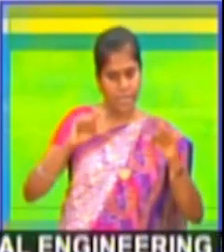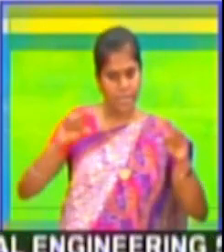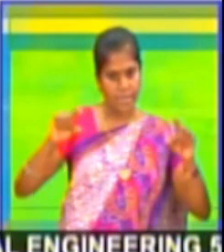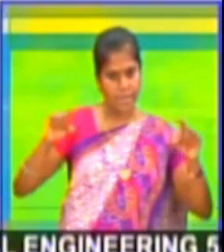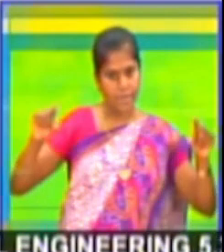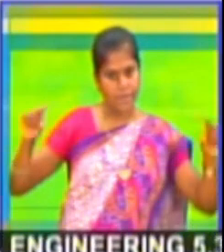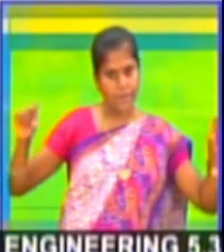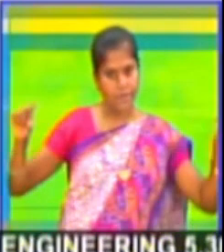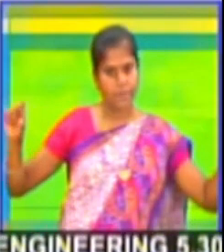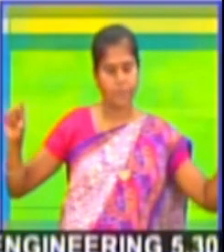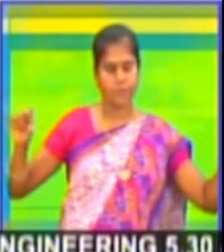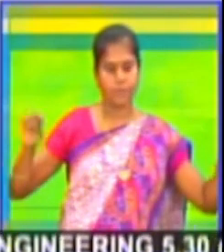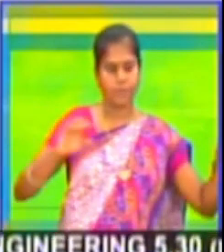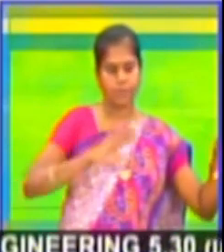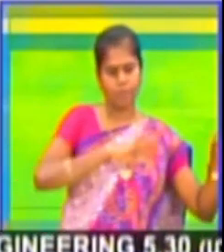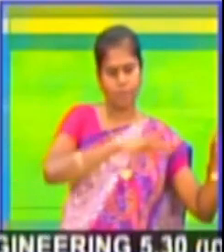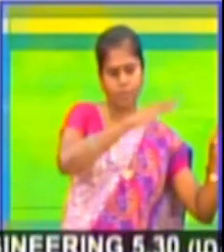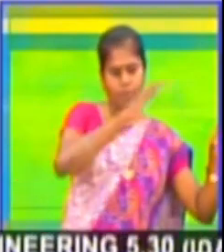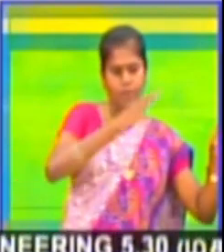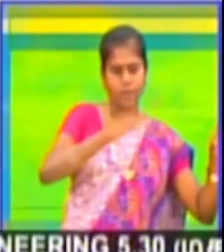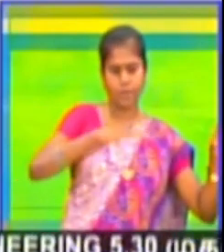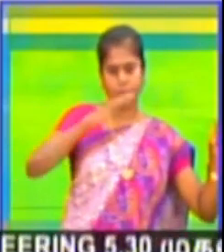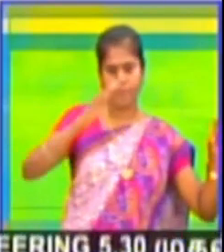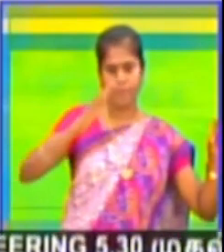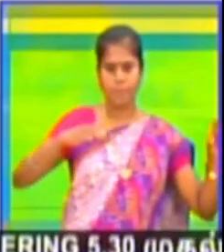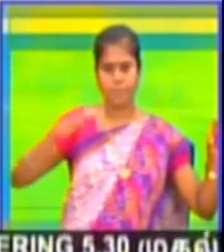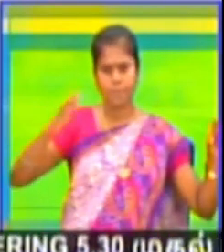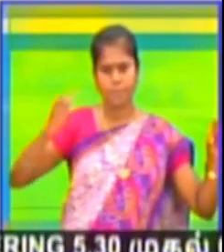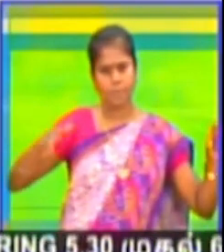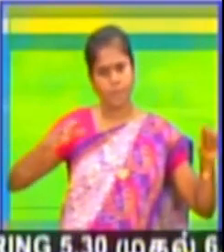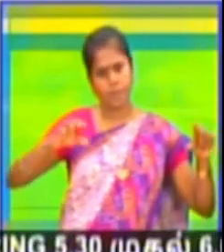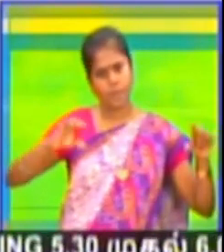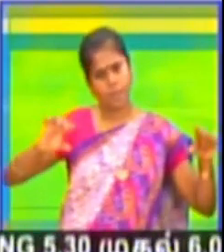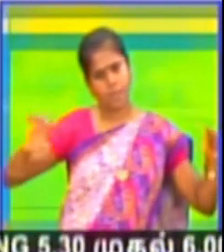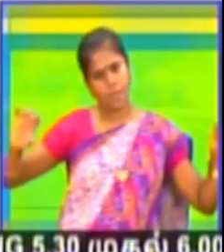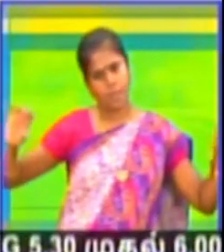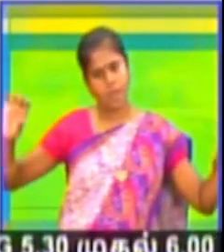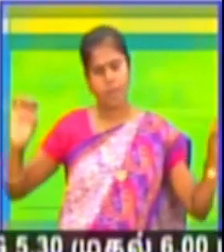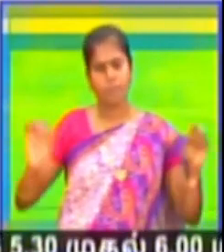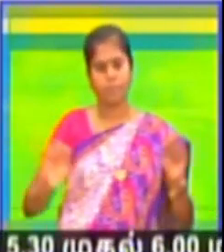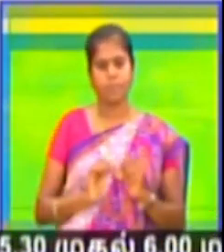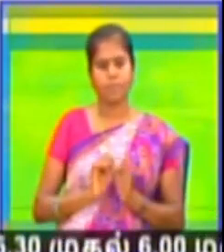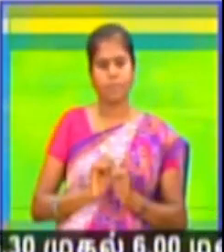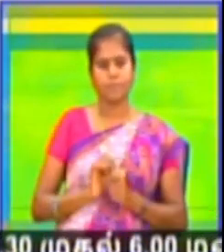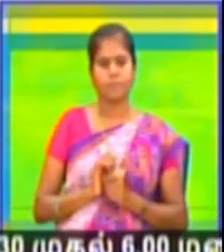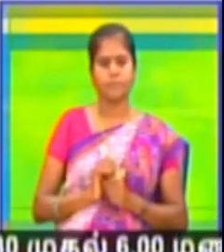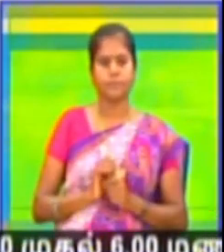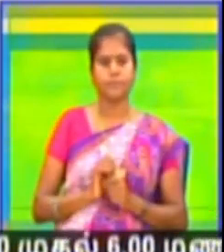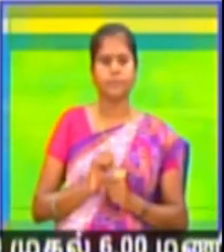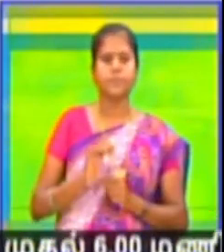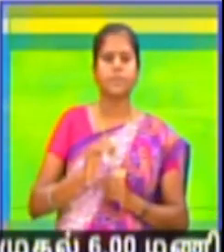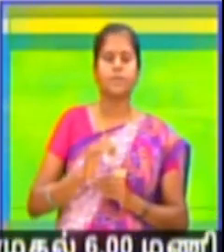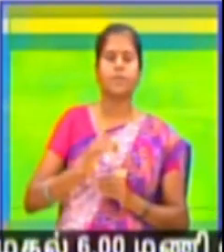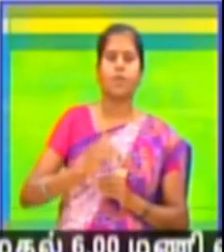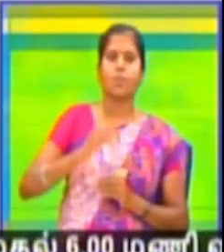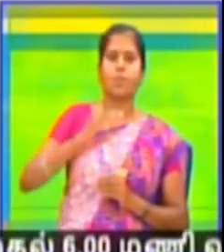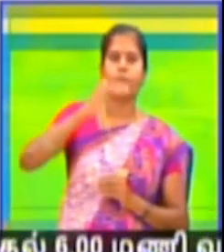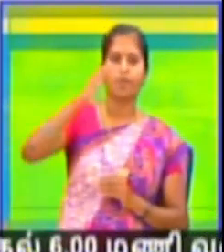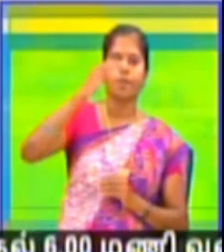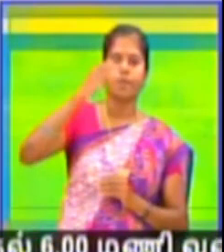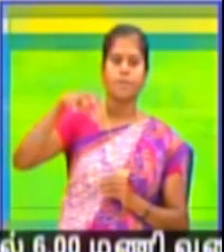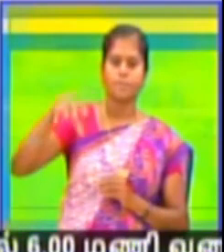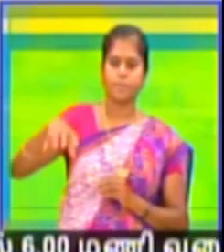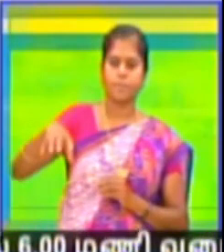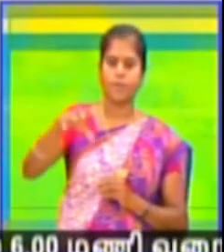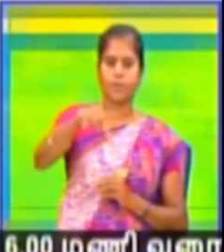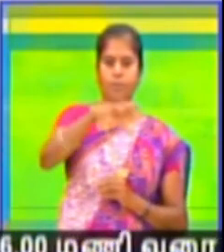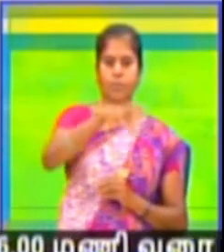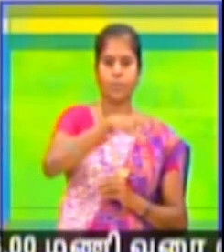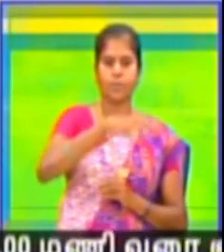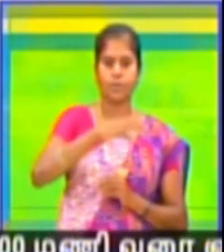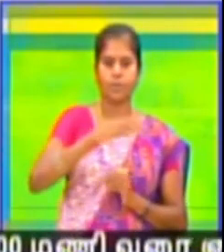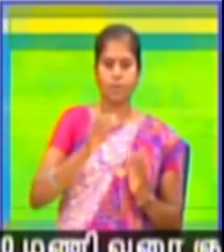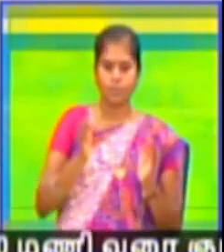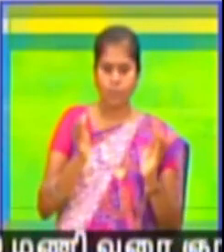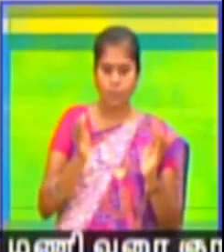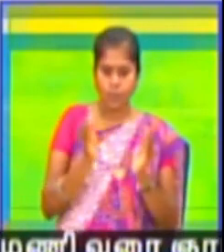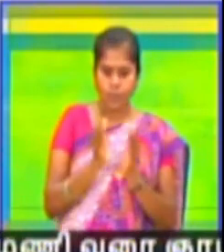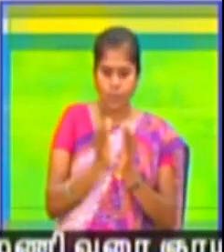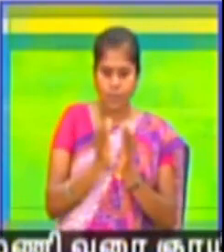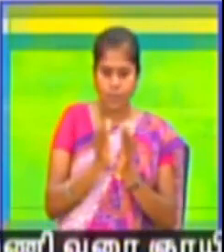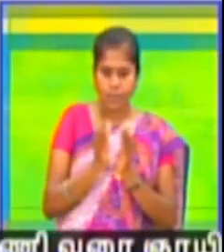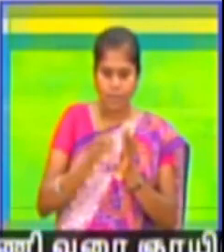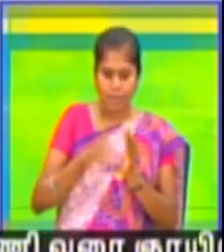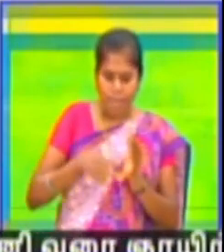காணப்படுது. இந்த ராக்கி மலையில் உயர் பீடபூமிகள், குறுகிய பள்ளத்தாக்குகள்,